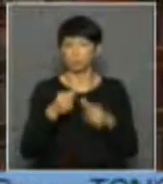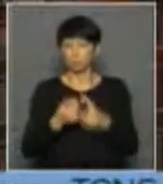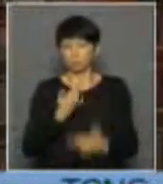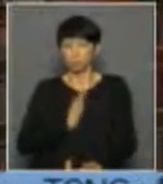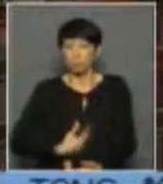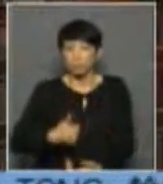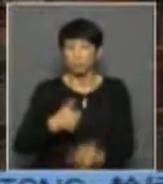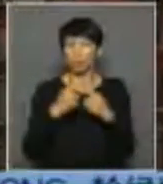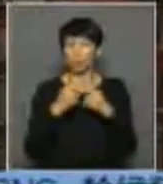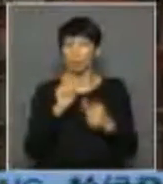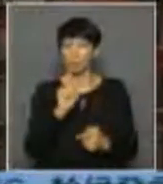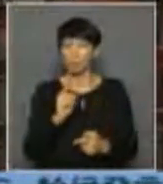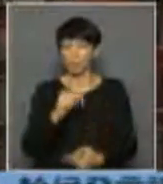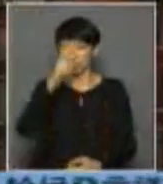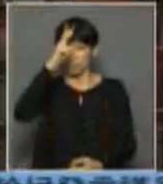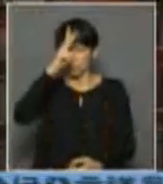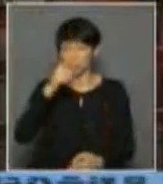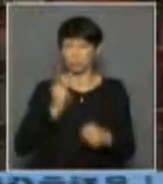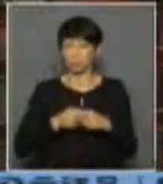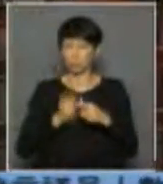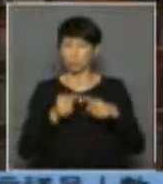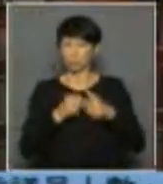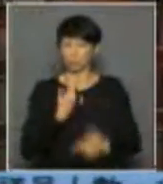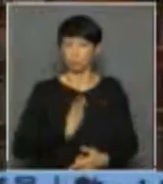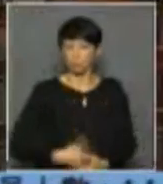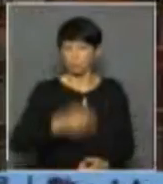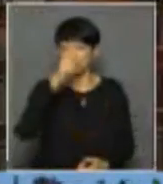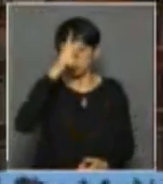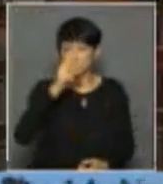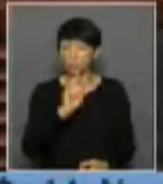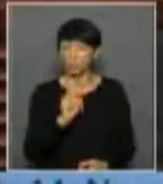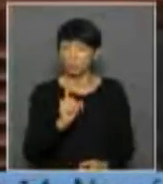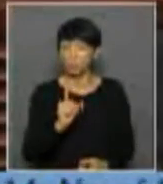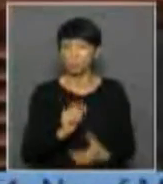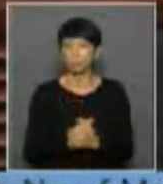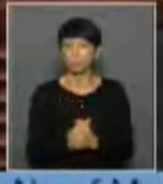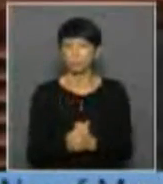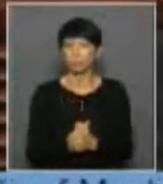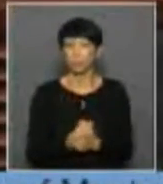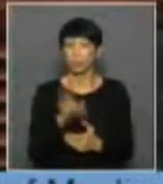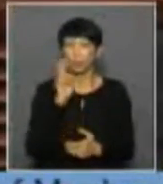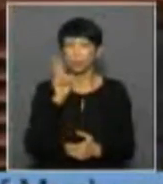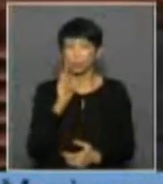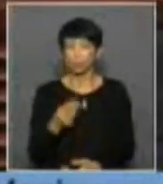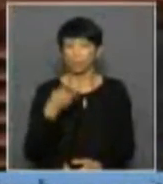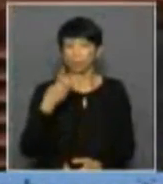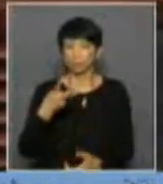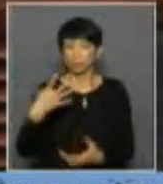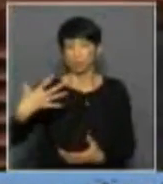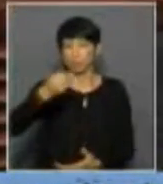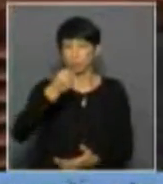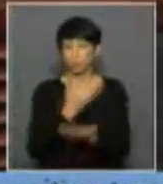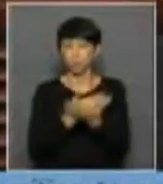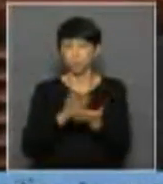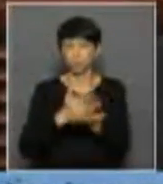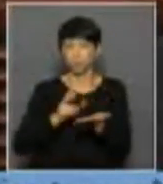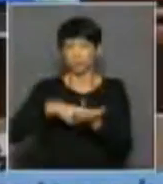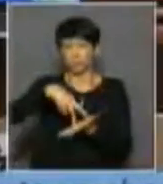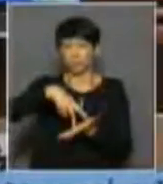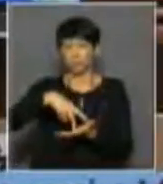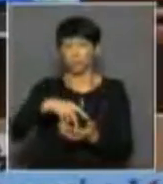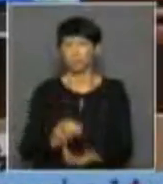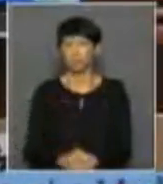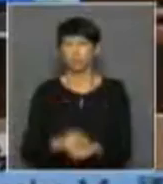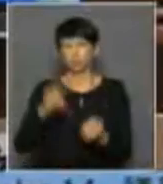人？呢個政府係咪一個公道嘅政府？如果我哋連三權分立，連立法會最